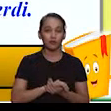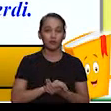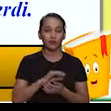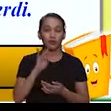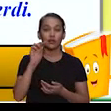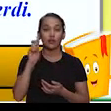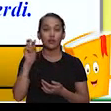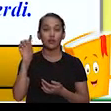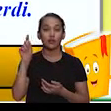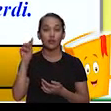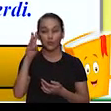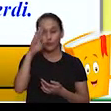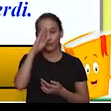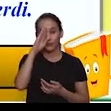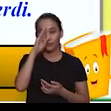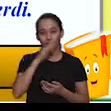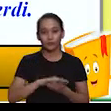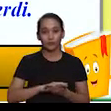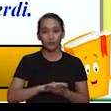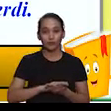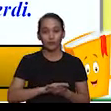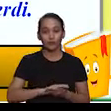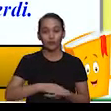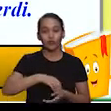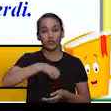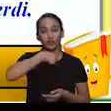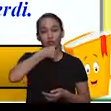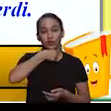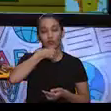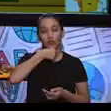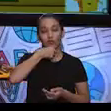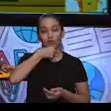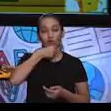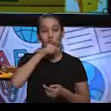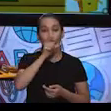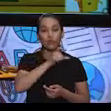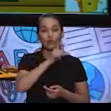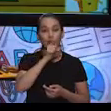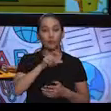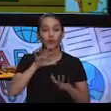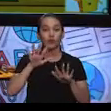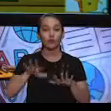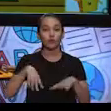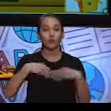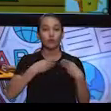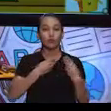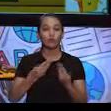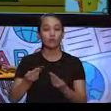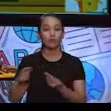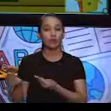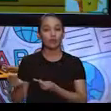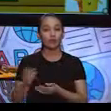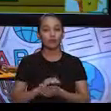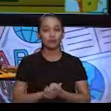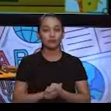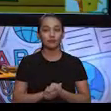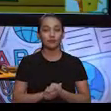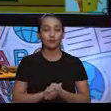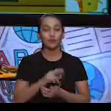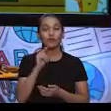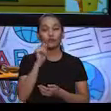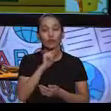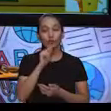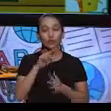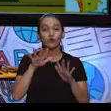Ibrohim o'zidan kattalarga joy berdi. E'tibor bering. Demak, choy hamda joy